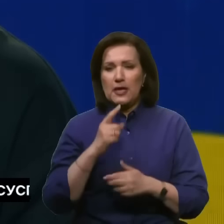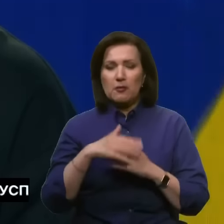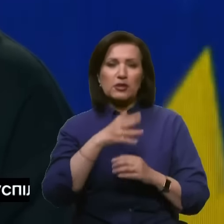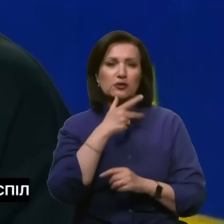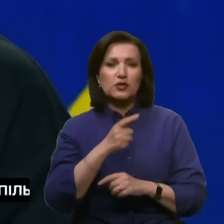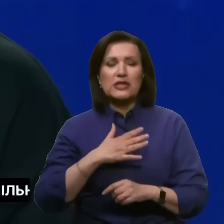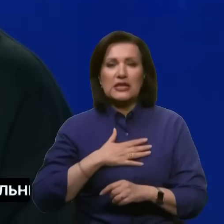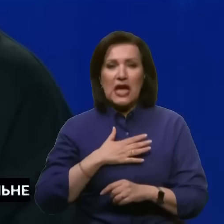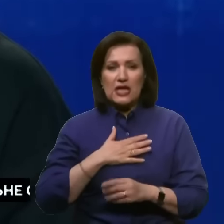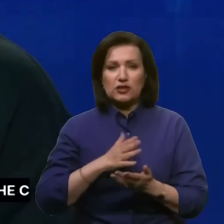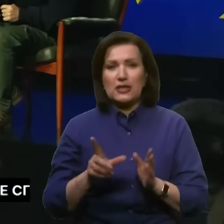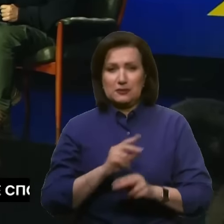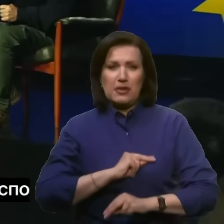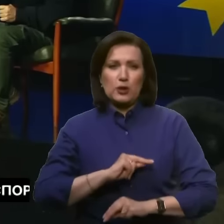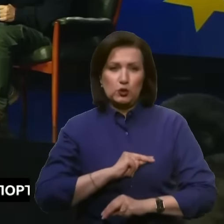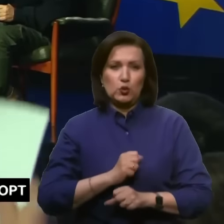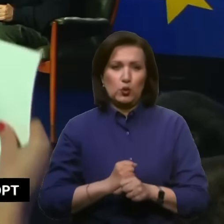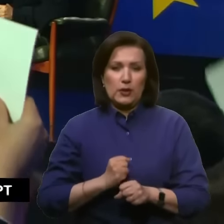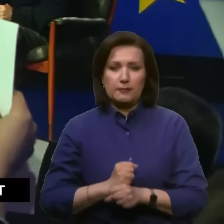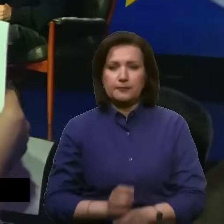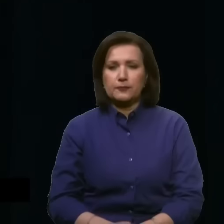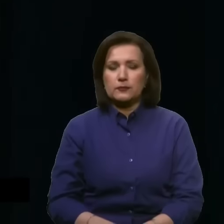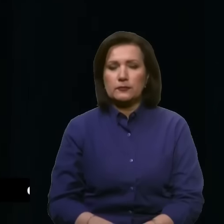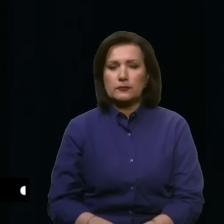найближчим часом наш трек спрацює.